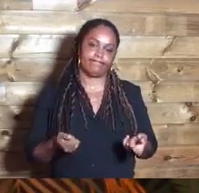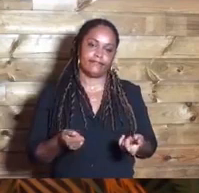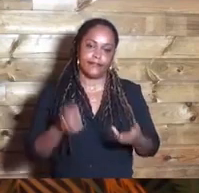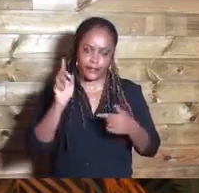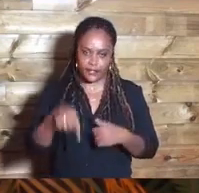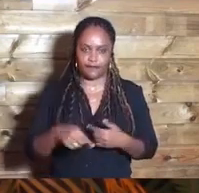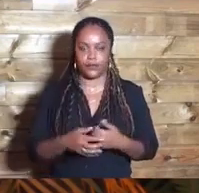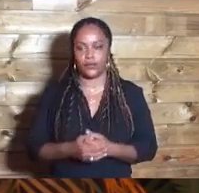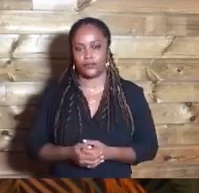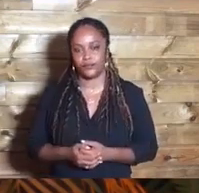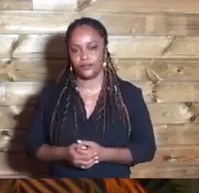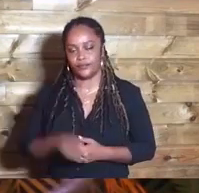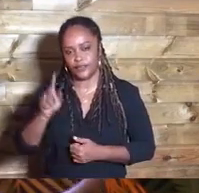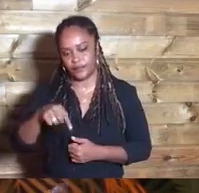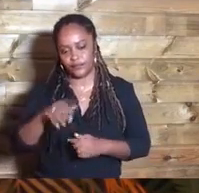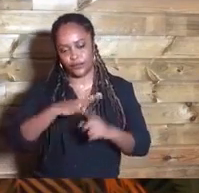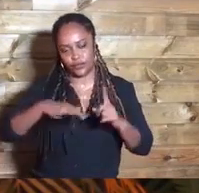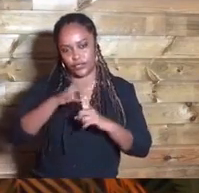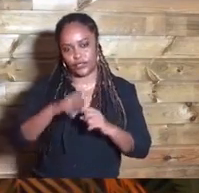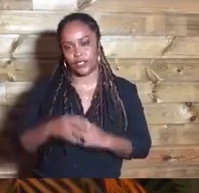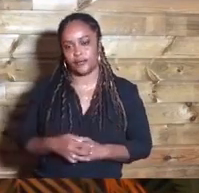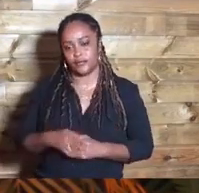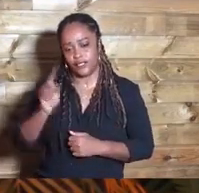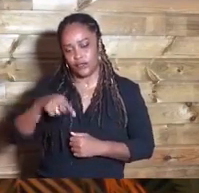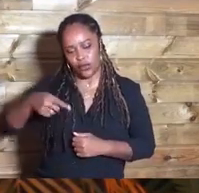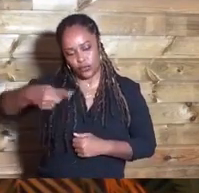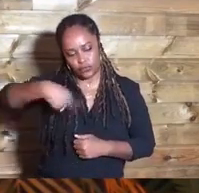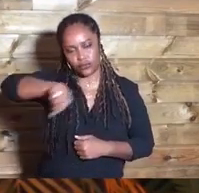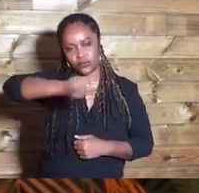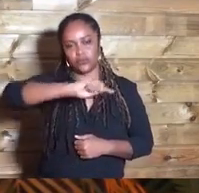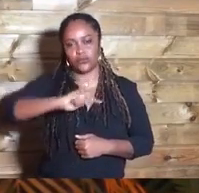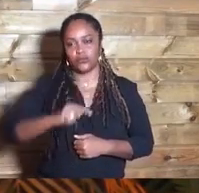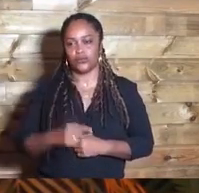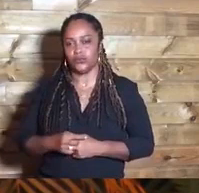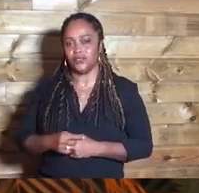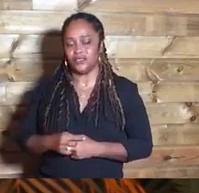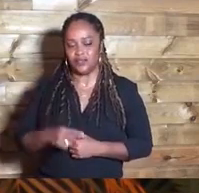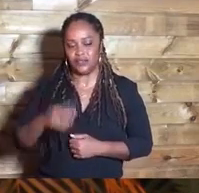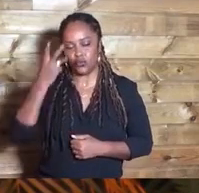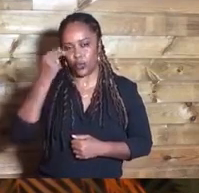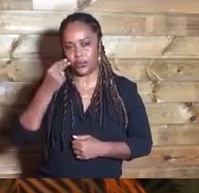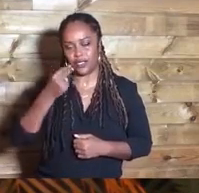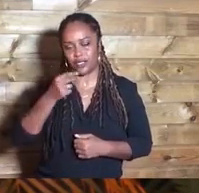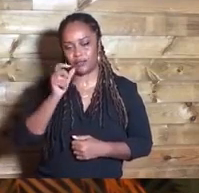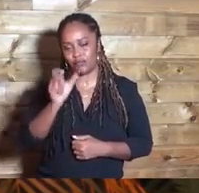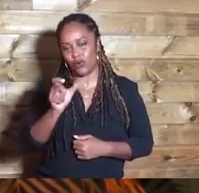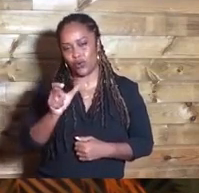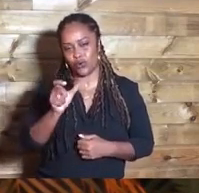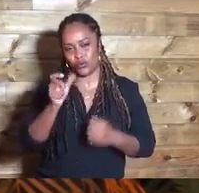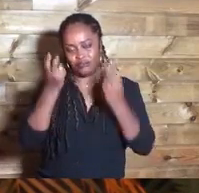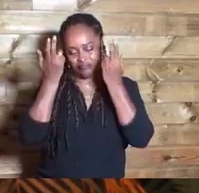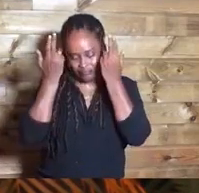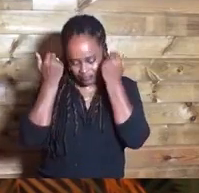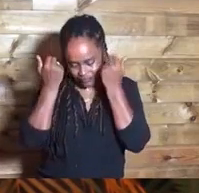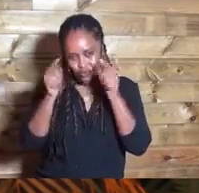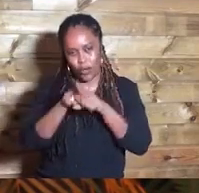osez dire, résiliente. Mola, Joël, pas aimé là. Et Joël, ni raison de pas aimer Mola ça, parce qu'il faut nous comprendre que Mola ça, ça veut dire accepter tout